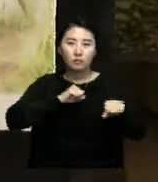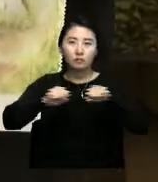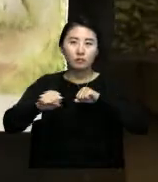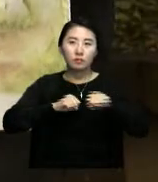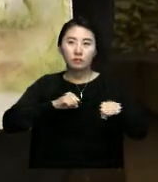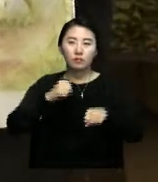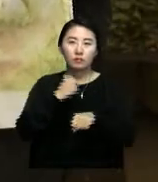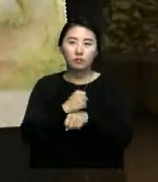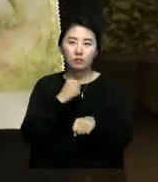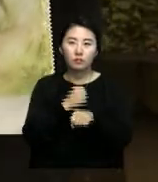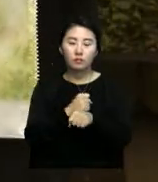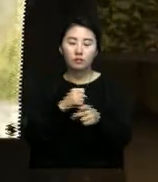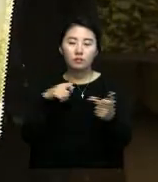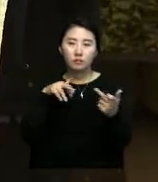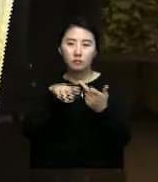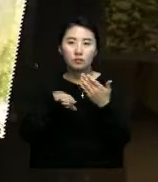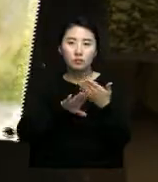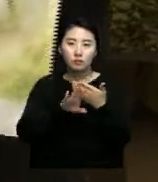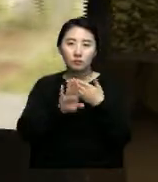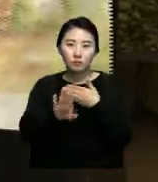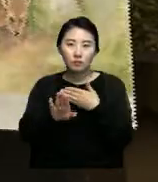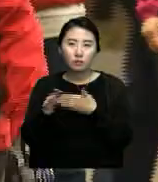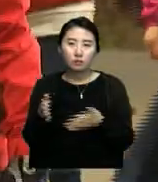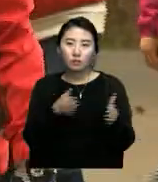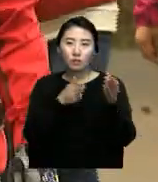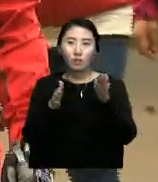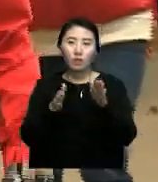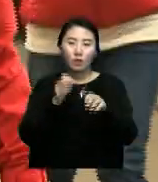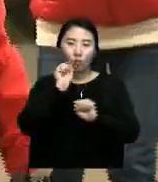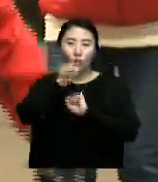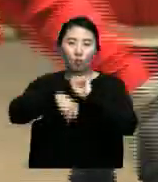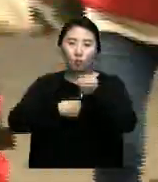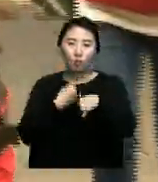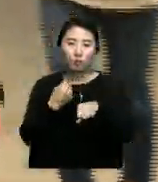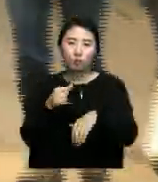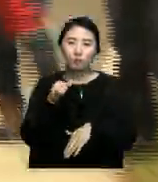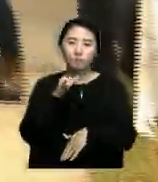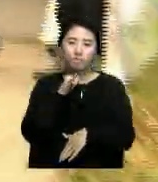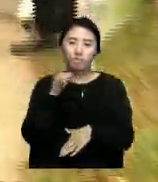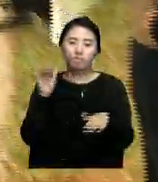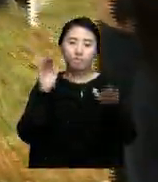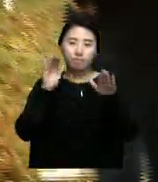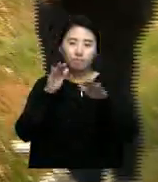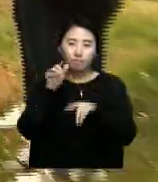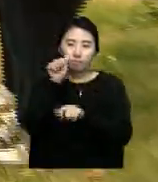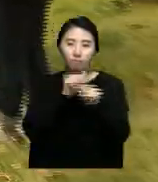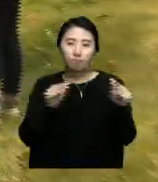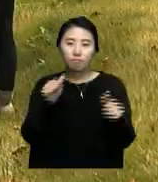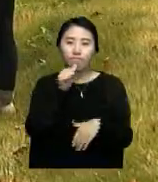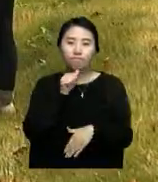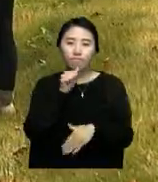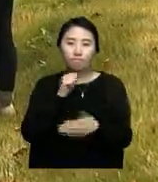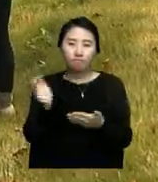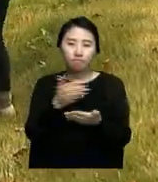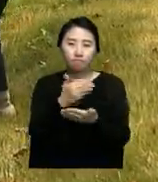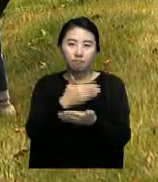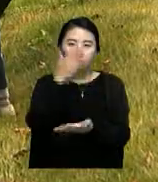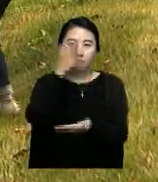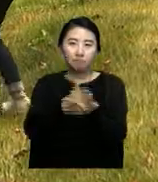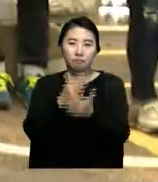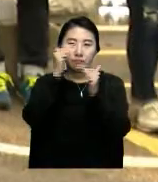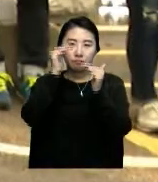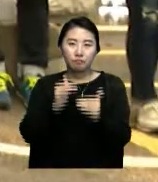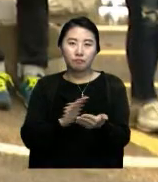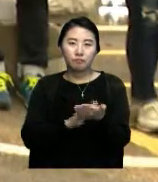합니다. 등산로 이외의 길은 야생동물에게 양보하고 밤이나 도토리 등을 채취하지 말자는